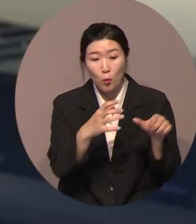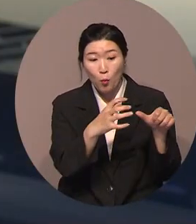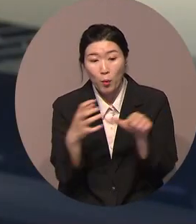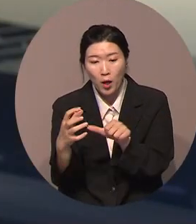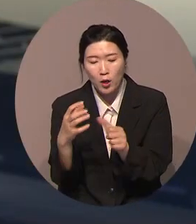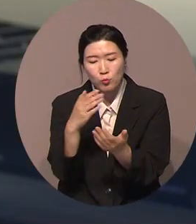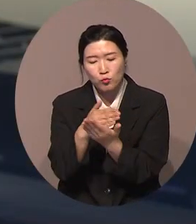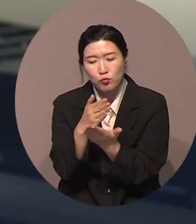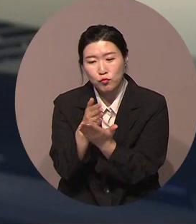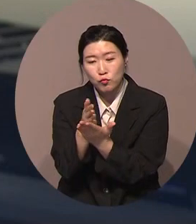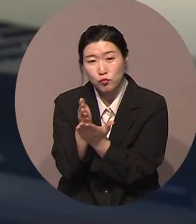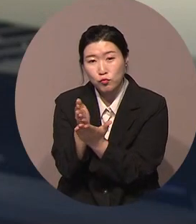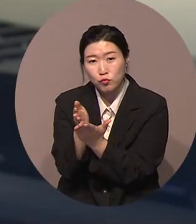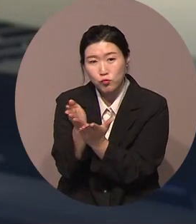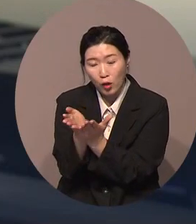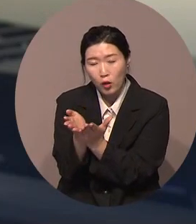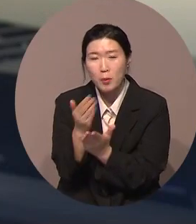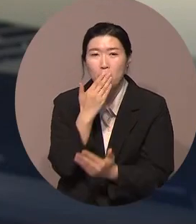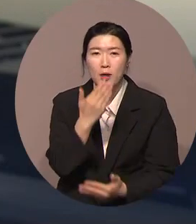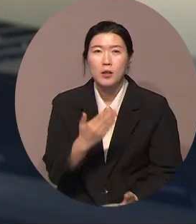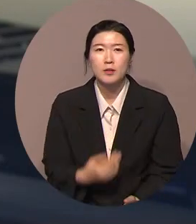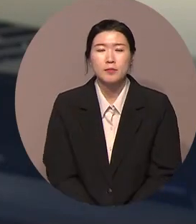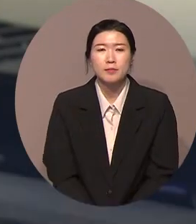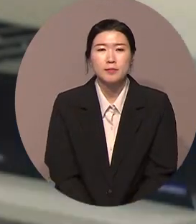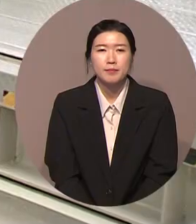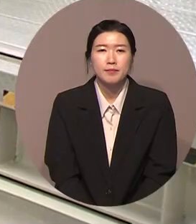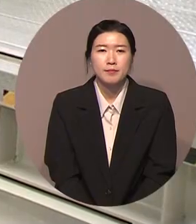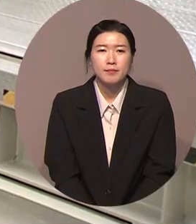이런 곳에 널리 활용될 것으로 예상하고 있습니다.